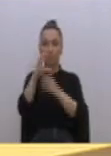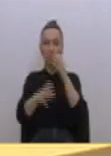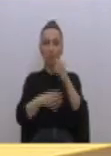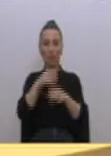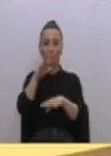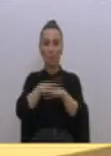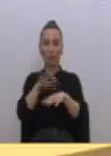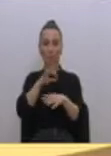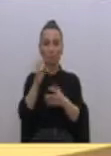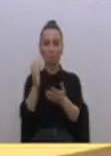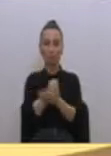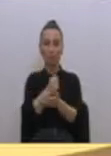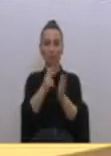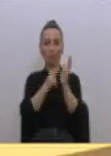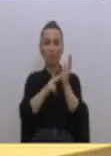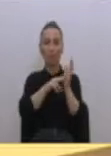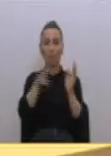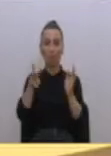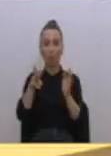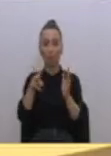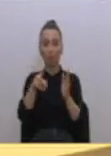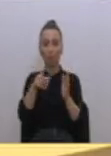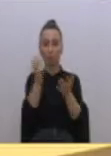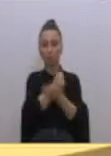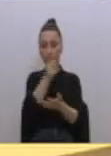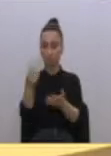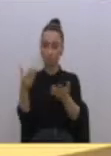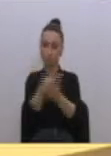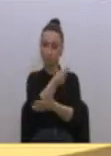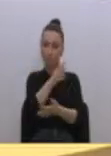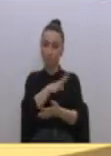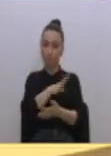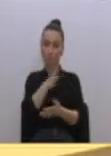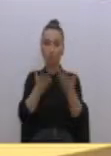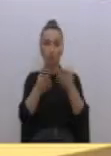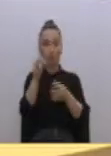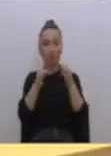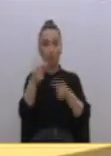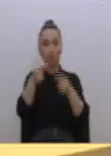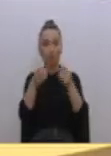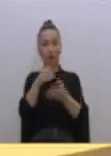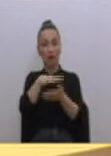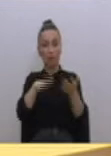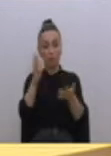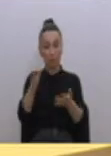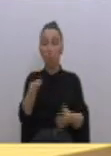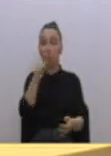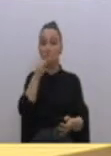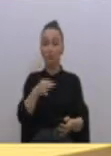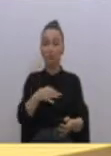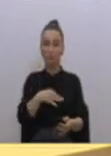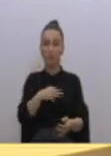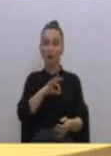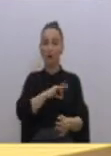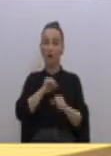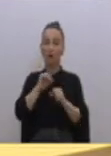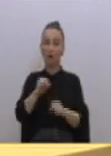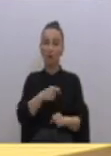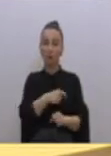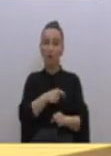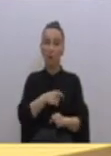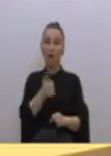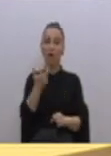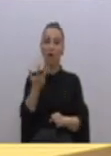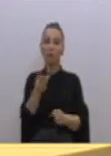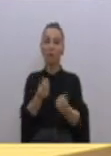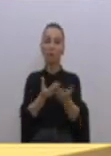არბიტრაჟში 80 მილიონი. თუ სასამართლო დავას აგზელებთ, მაშინ მიპასუხეთ ამ ადვოკატებში და კომპანიებში რამდენი